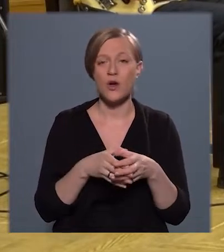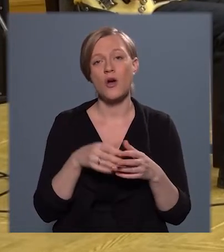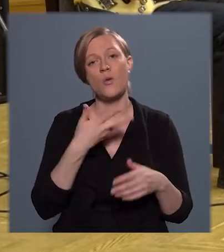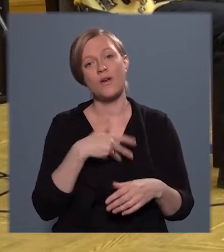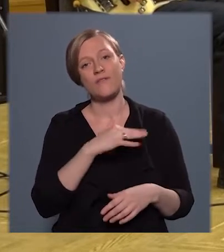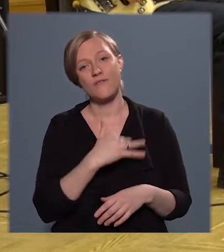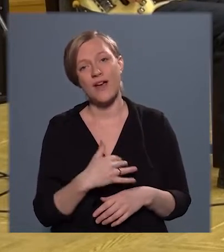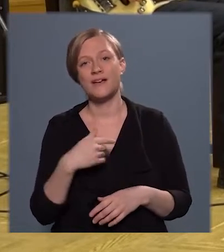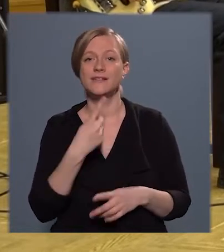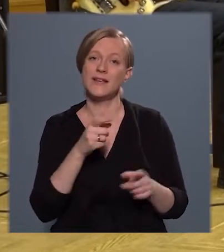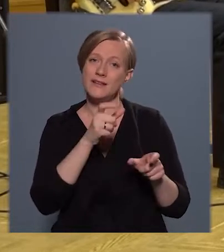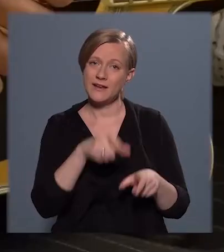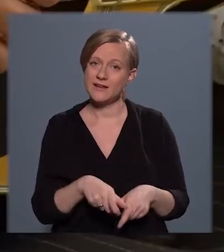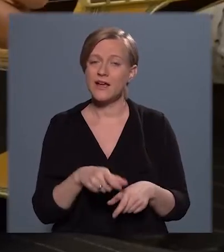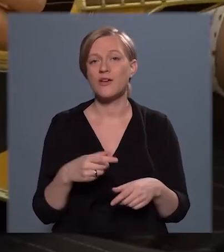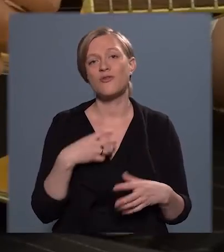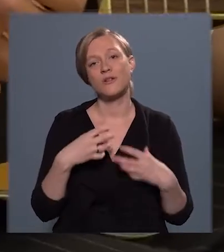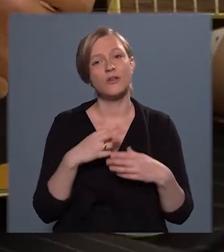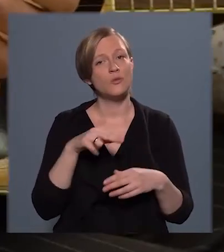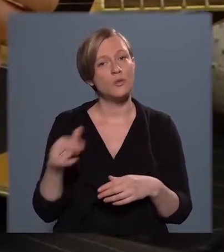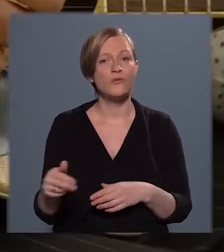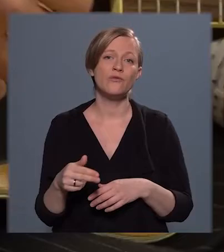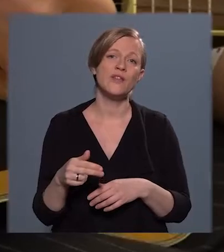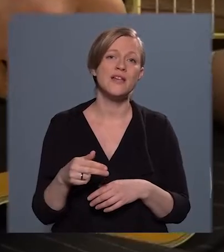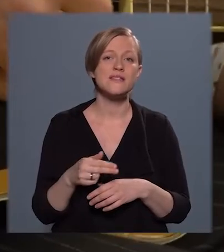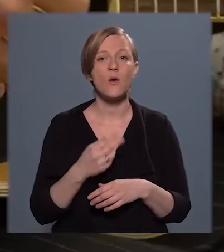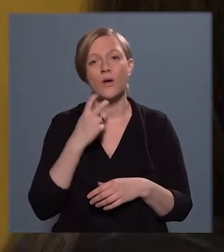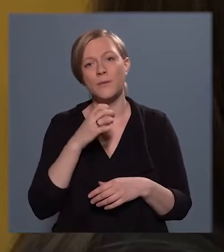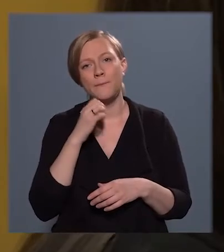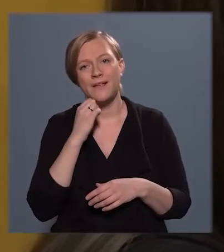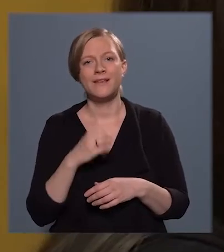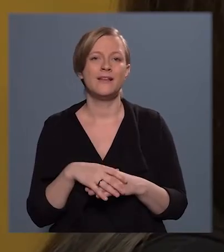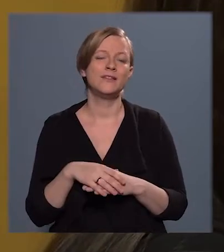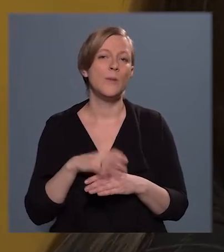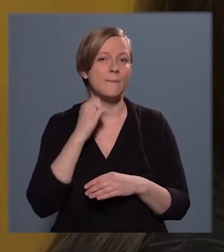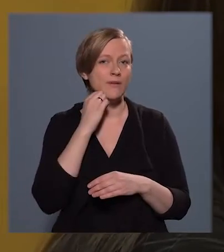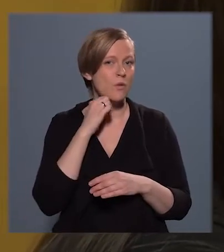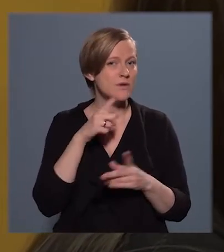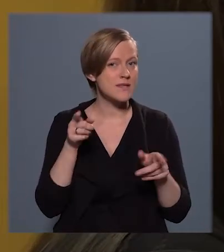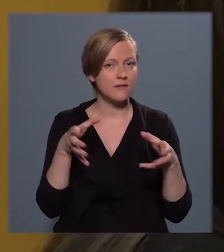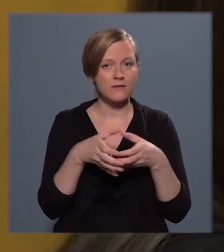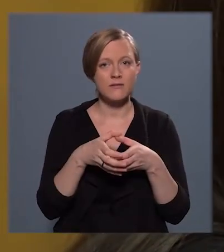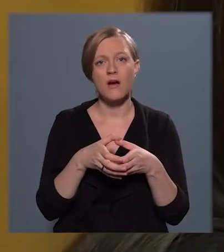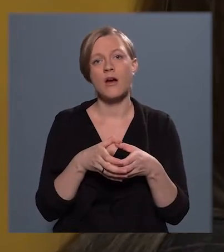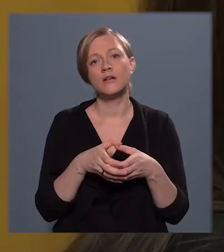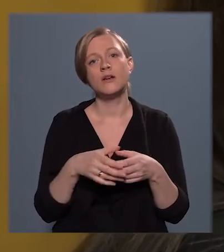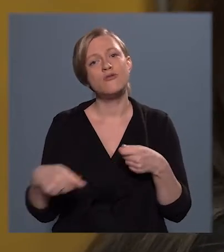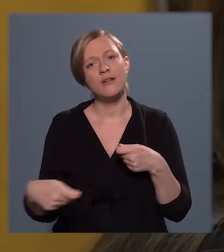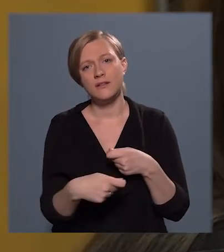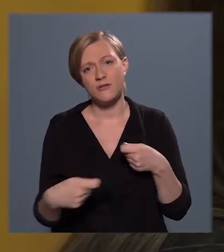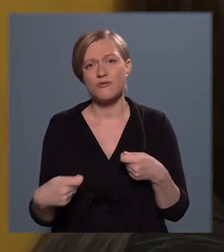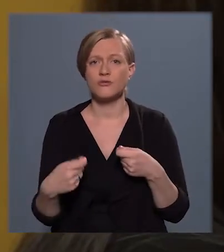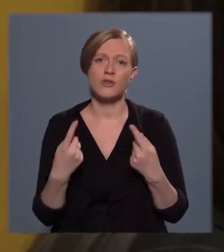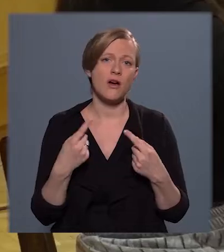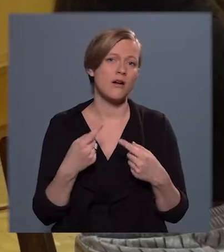horvát énekes, előadó művész, örmény, mingu zenekar, egy csellista, előadó